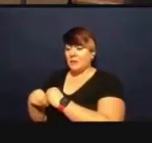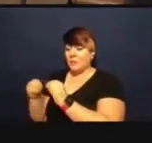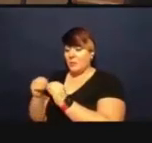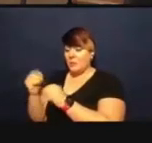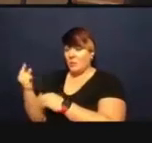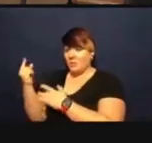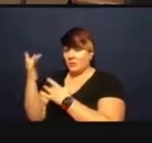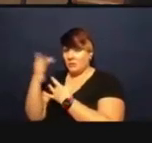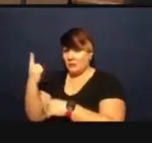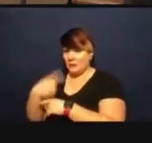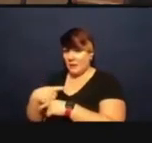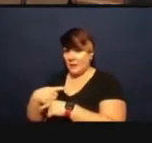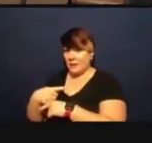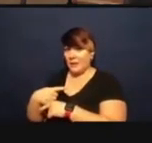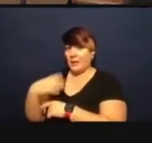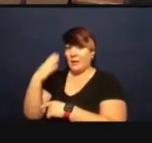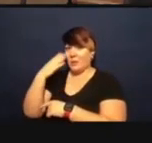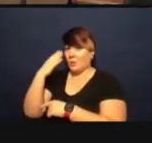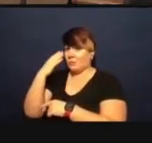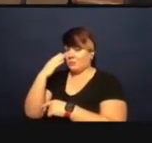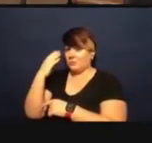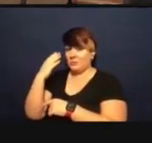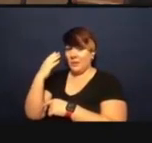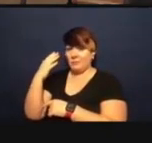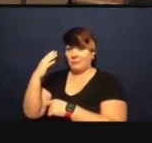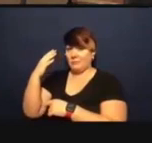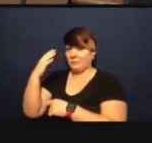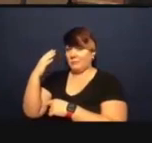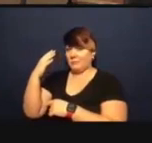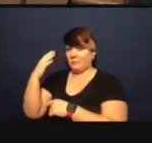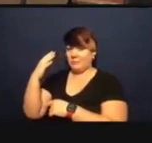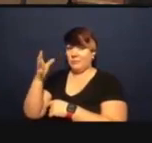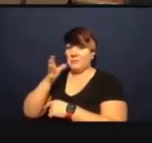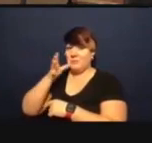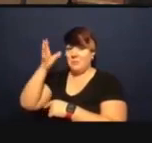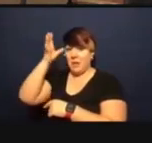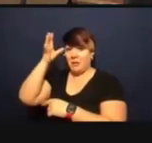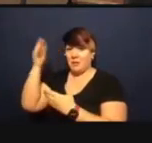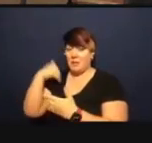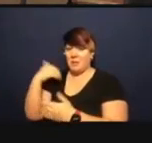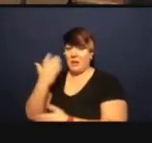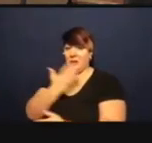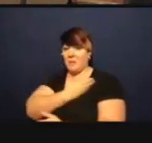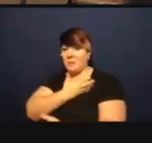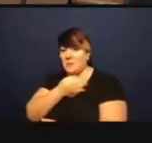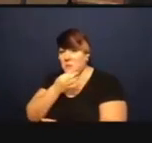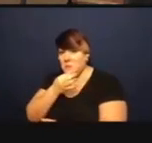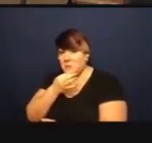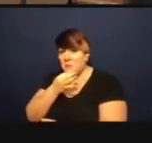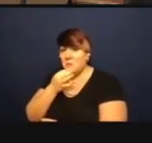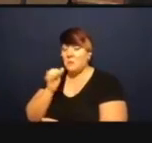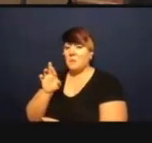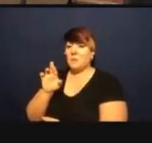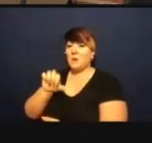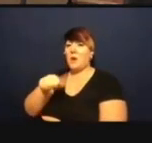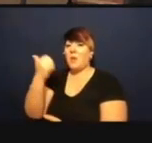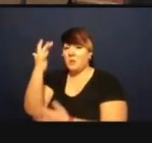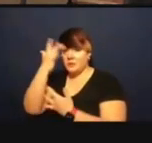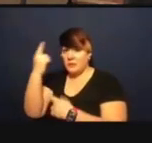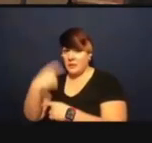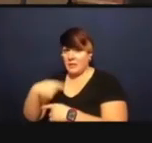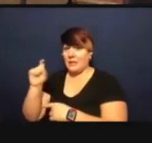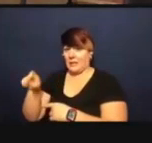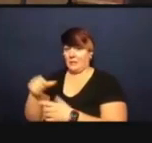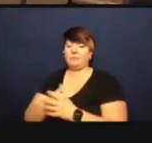na virusi anaweza ongezwa masiku za ziada? Je, tunaweza